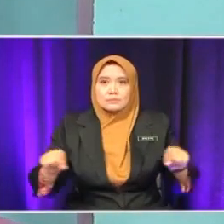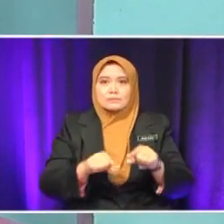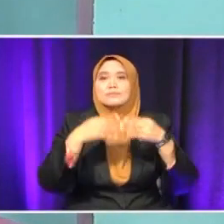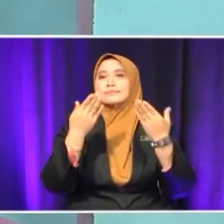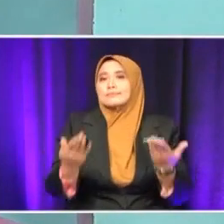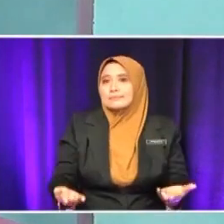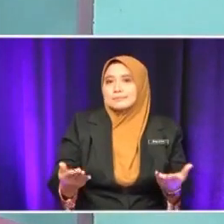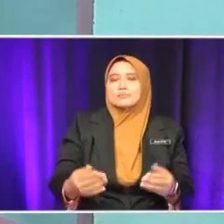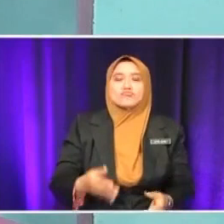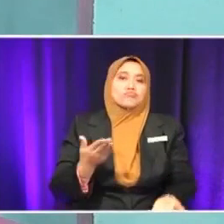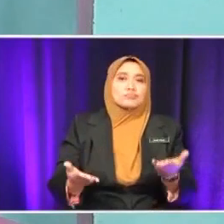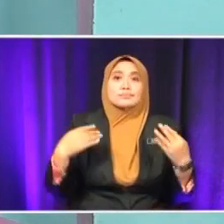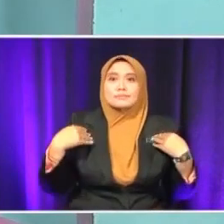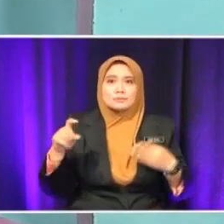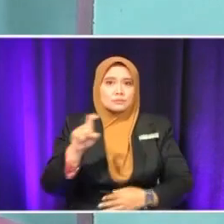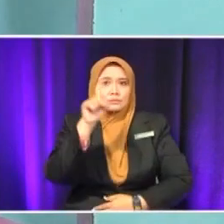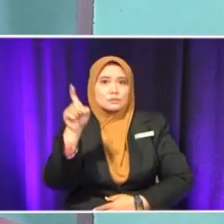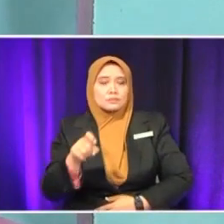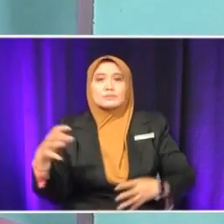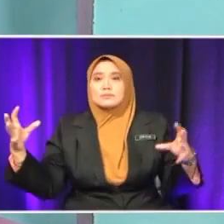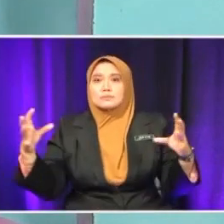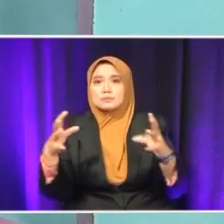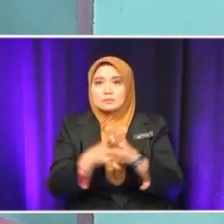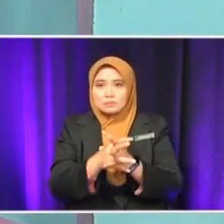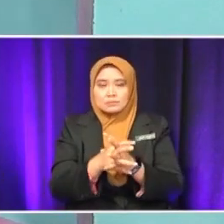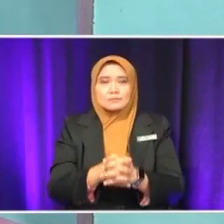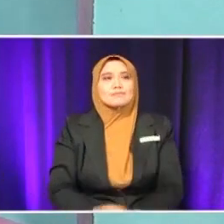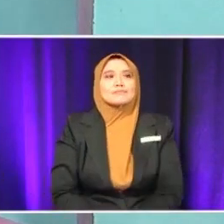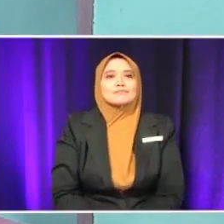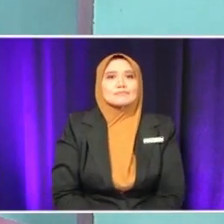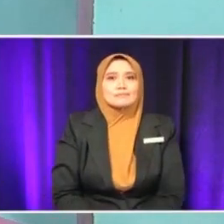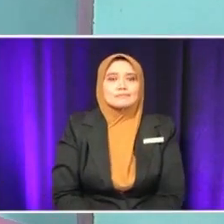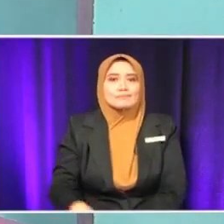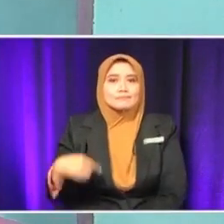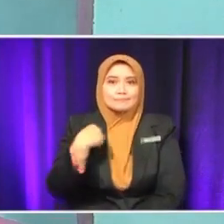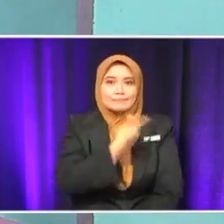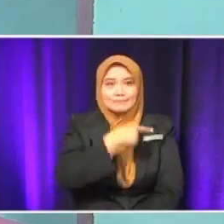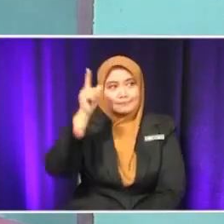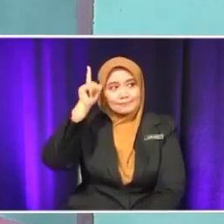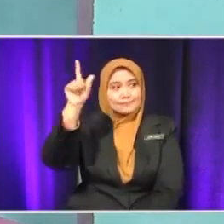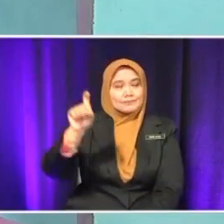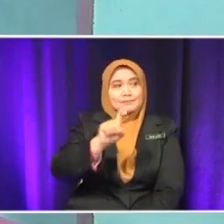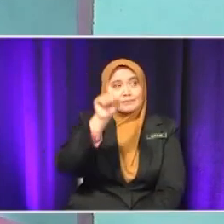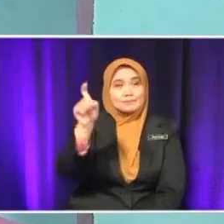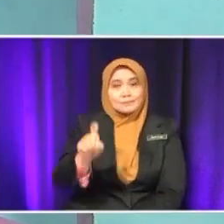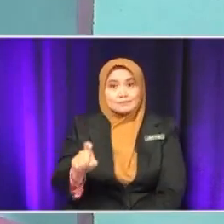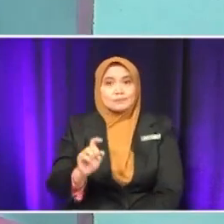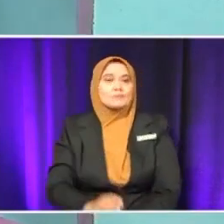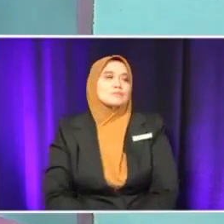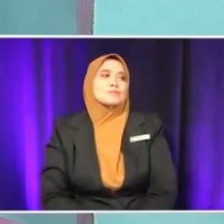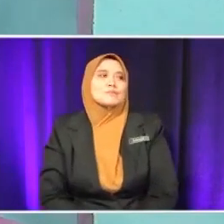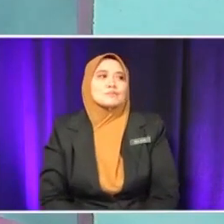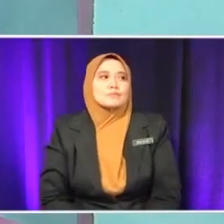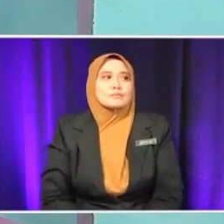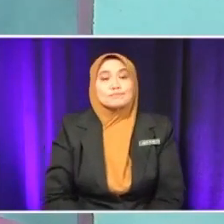di antara graf terarah dan graf berpemberat ini. Baik, kita tengok soalan uji minda yang